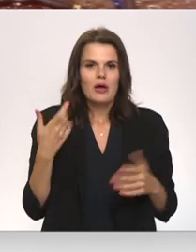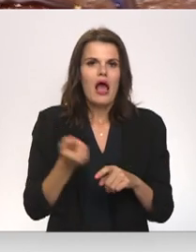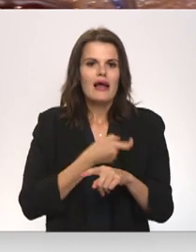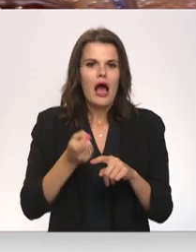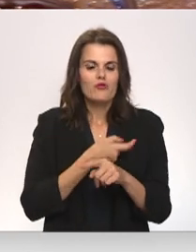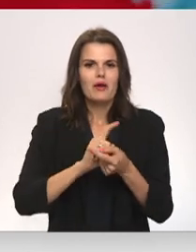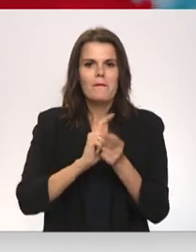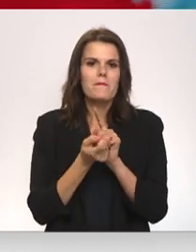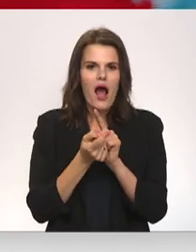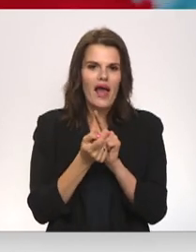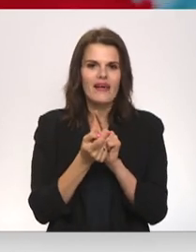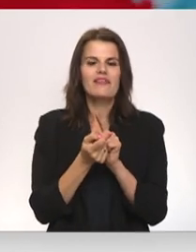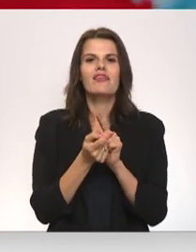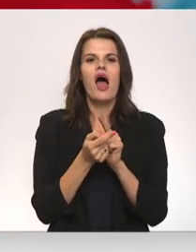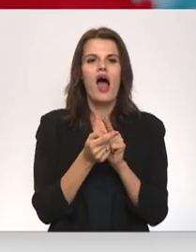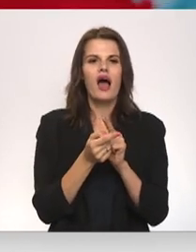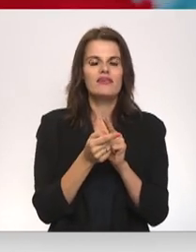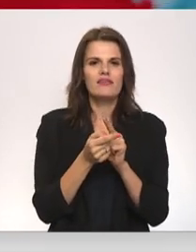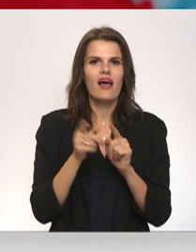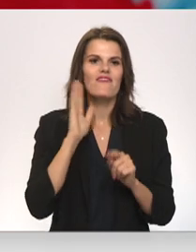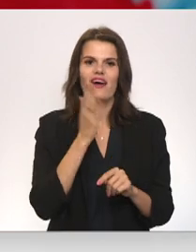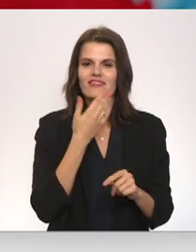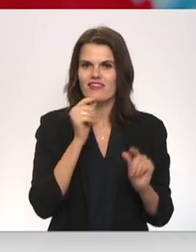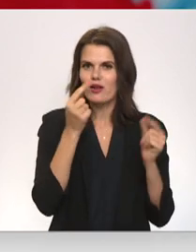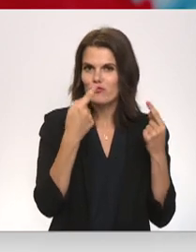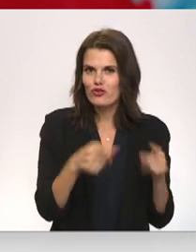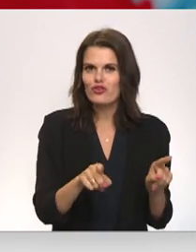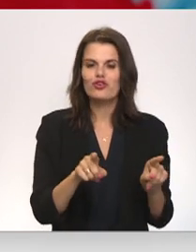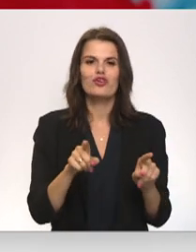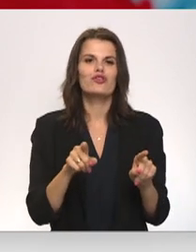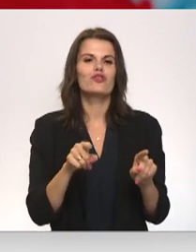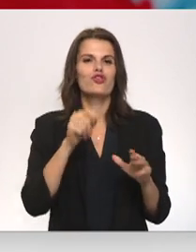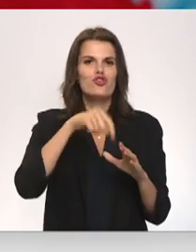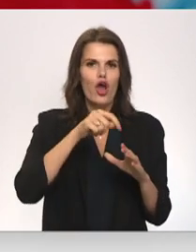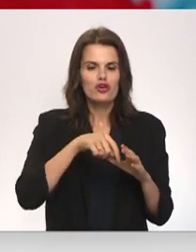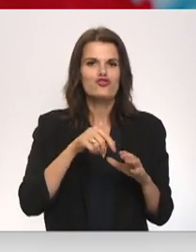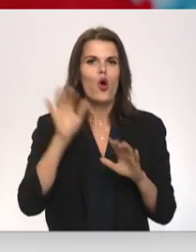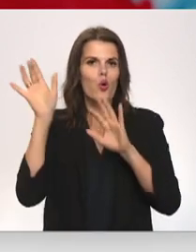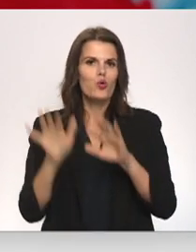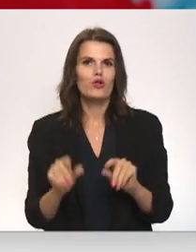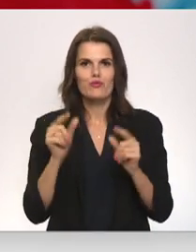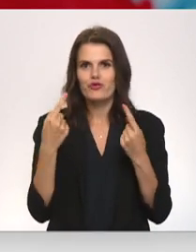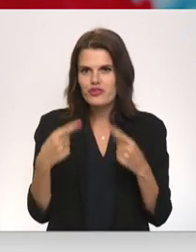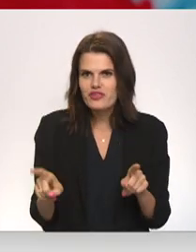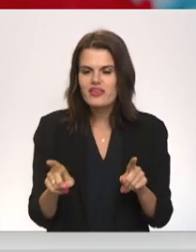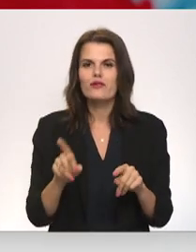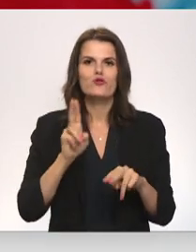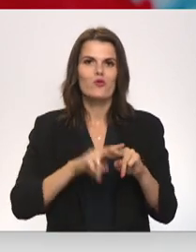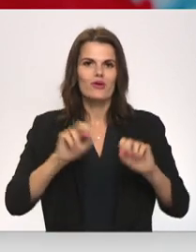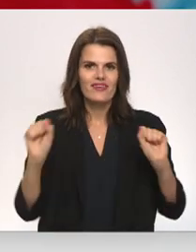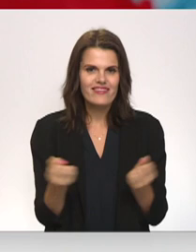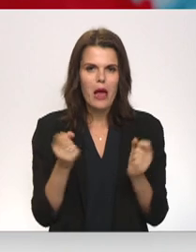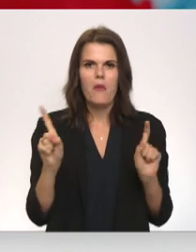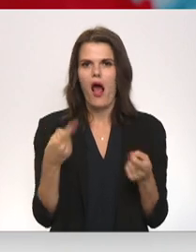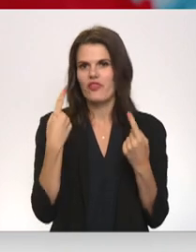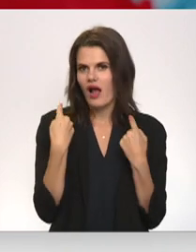mainās tas ķīmiskais sastāvs. Vasarā viņš ir viens, rudenī viņš ir nākamais un ziemā viņš atkal ir